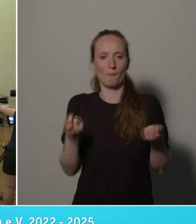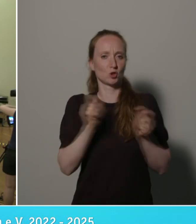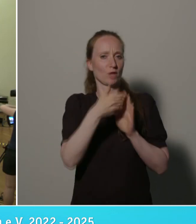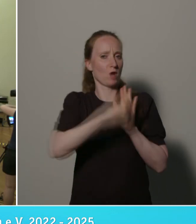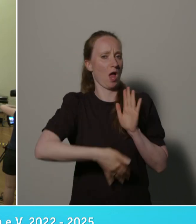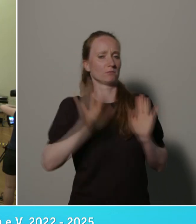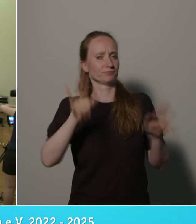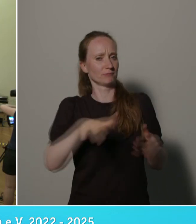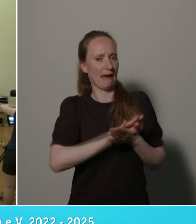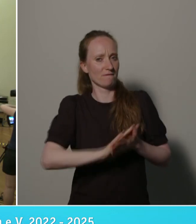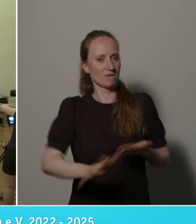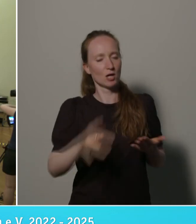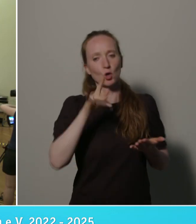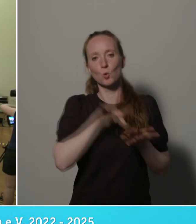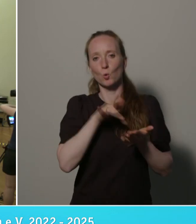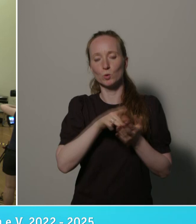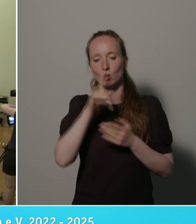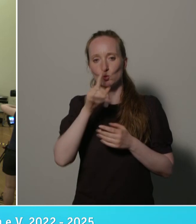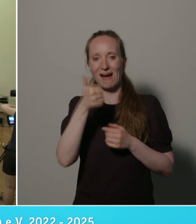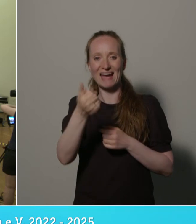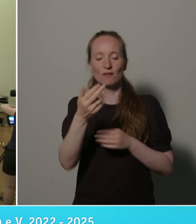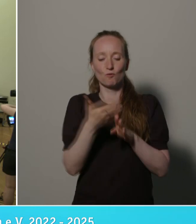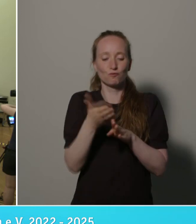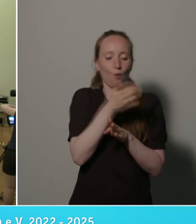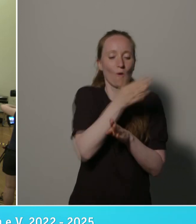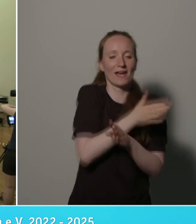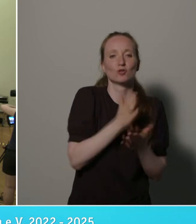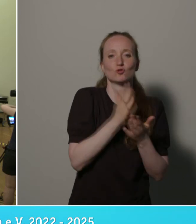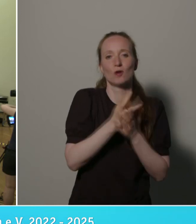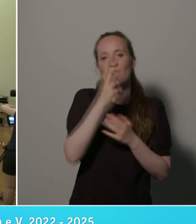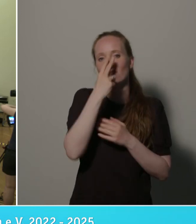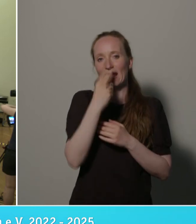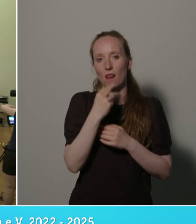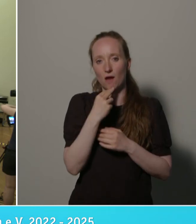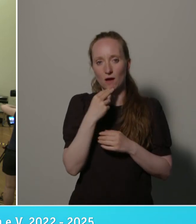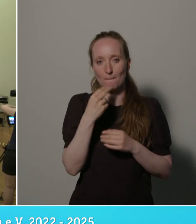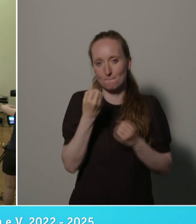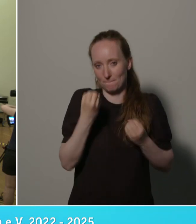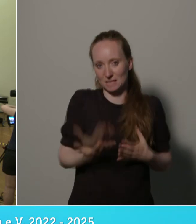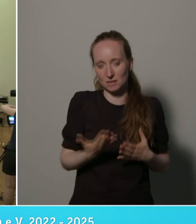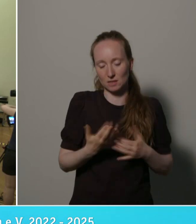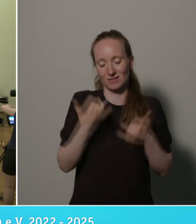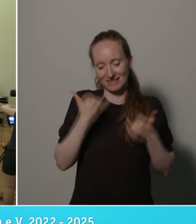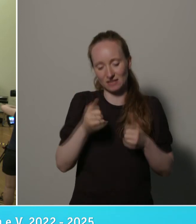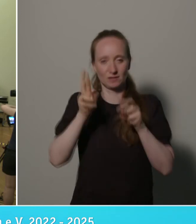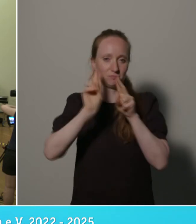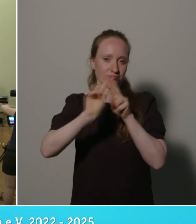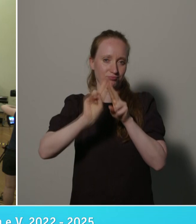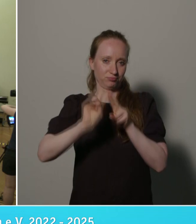Beschlussvorlage, die nur die Korrektur eines Fehlers bei einer Beantragung